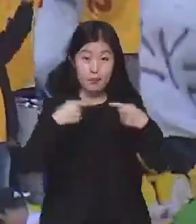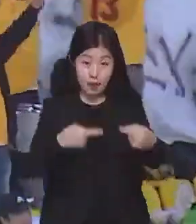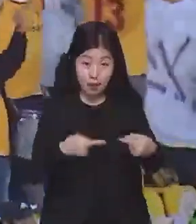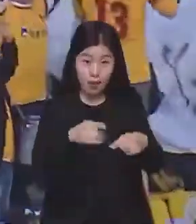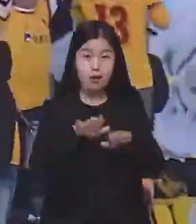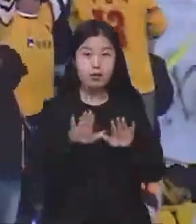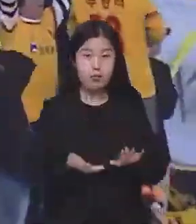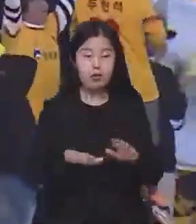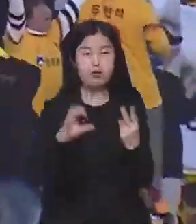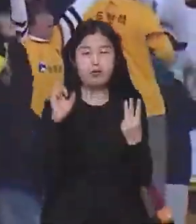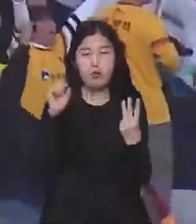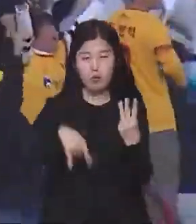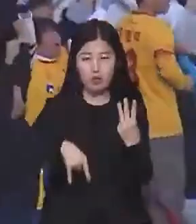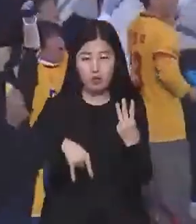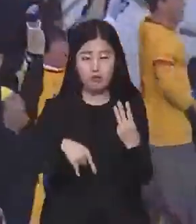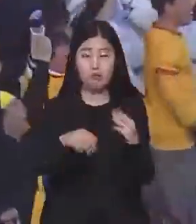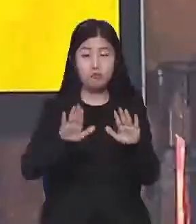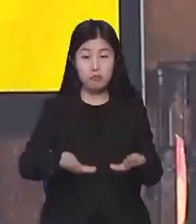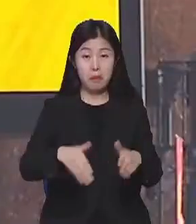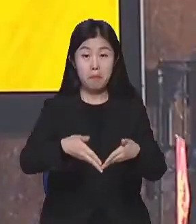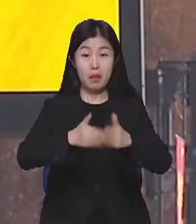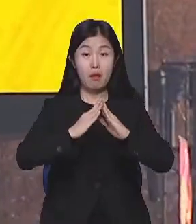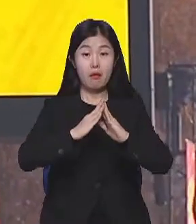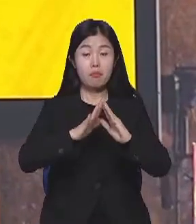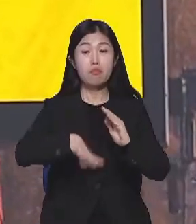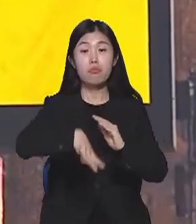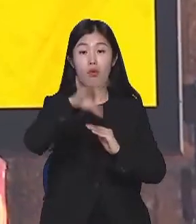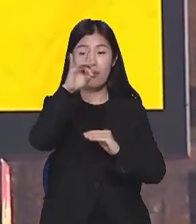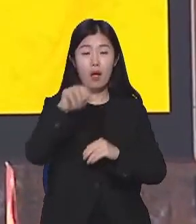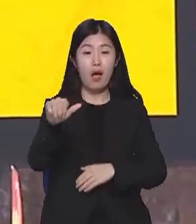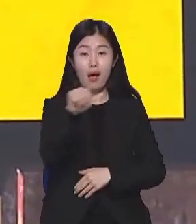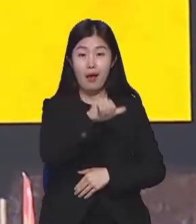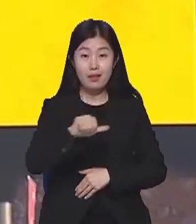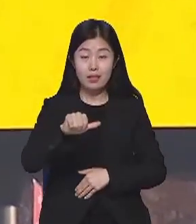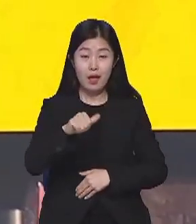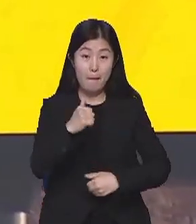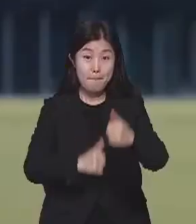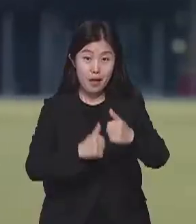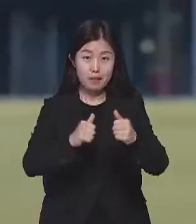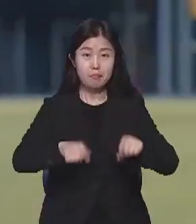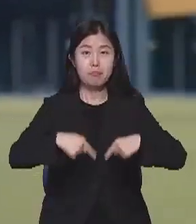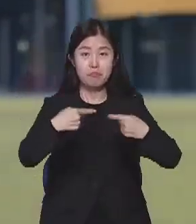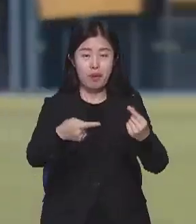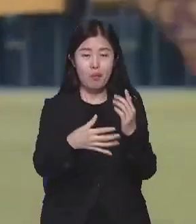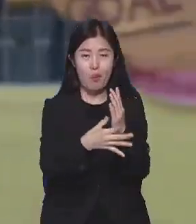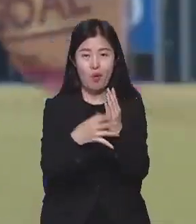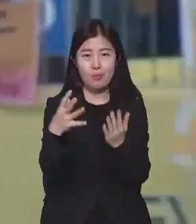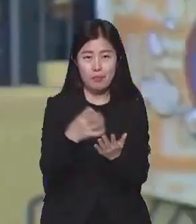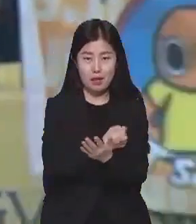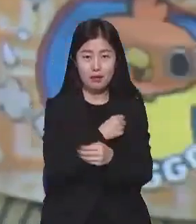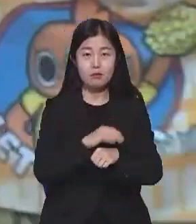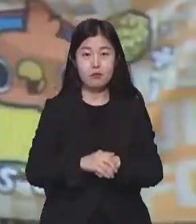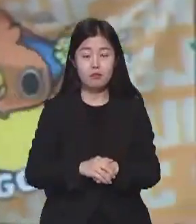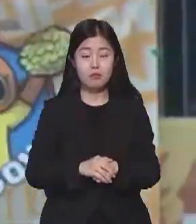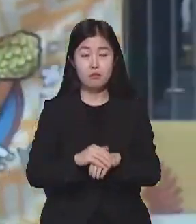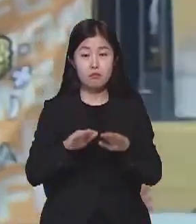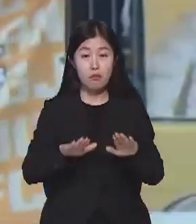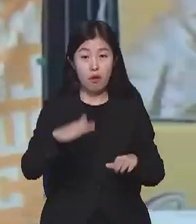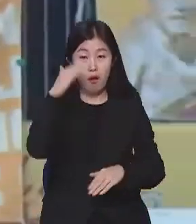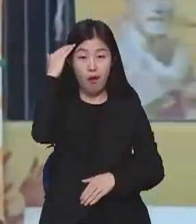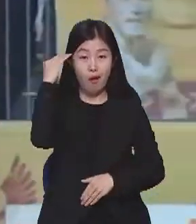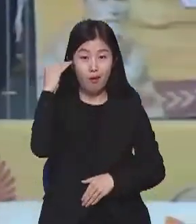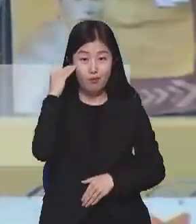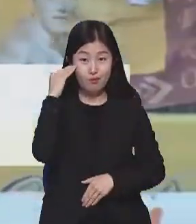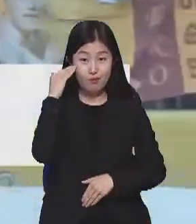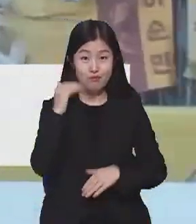거뒀고 창단 이후 처음으로 아시아 챔피언스 리그 진출권도 확보했습니다. 단기간에 K리그를